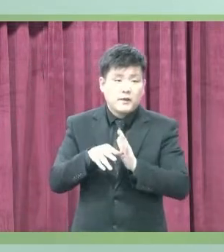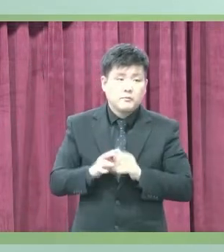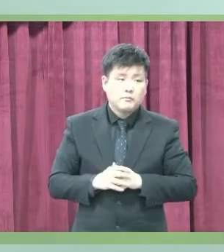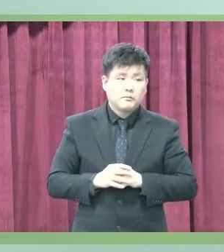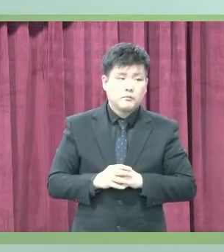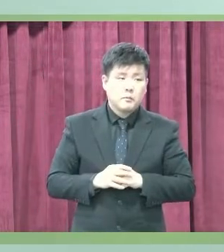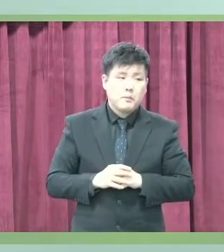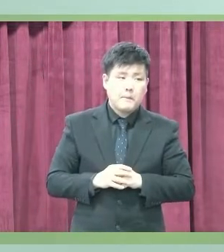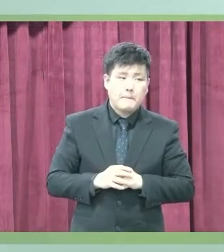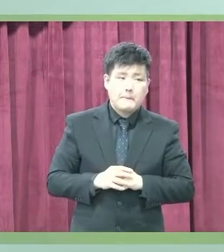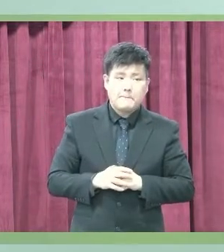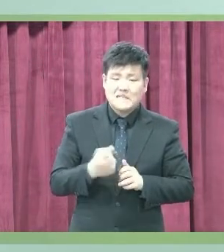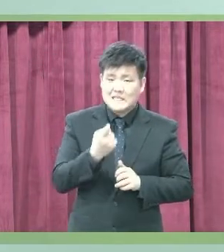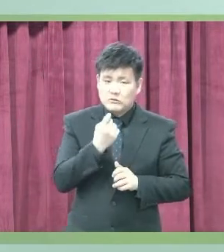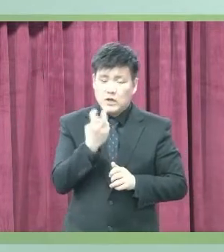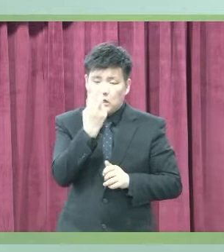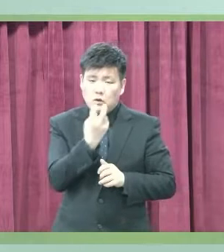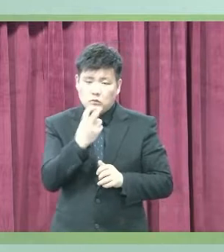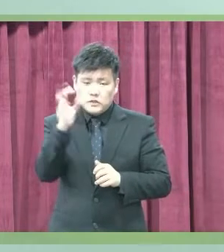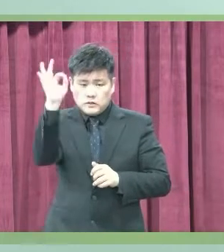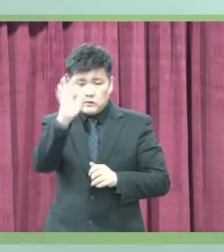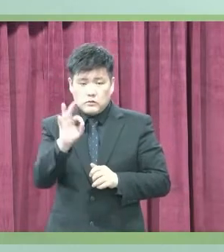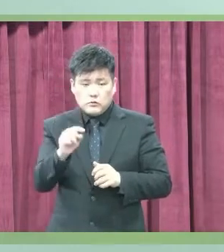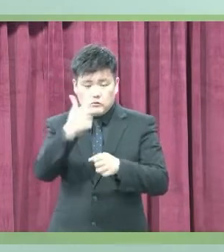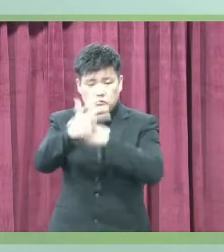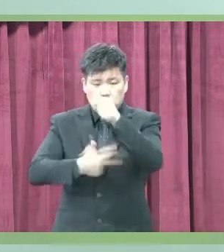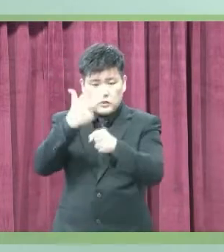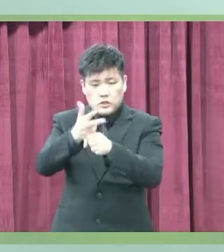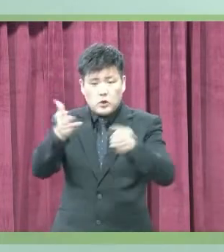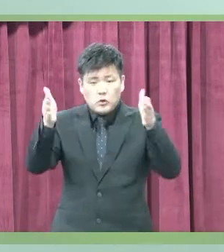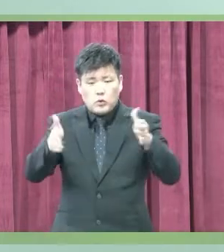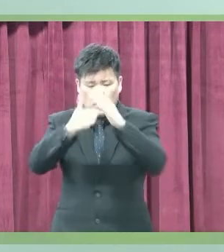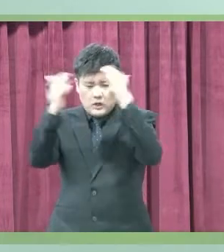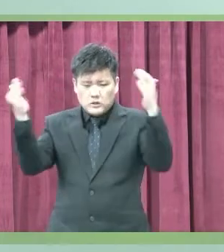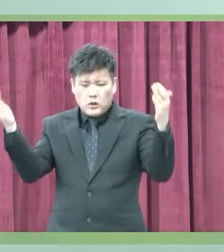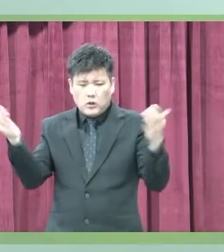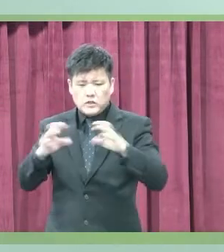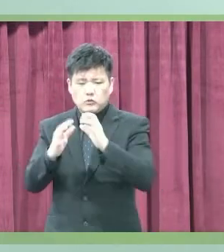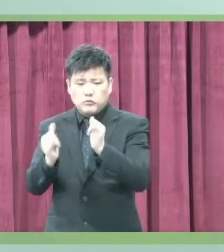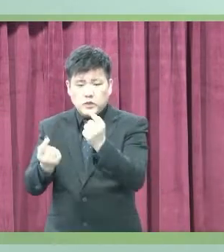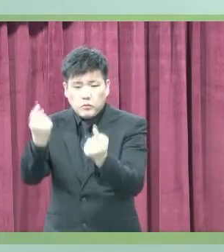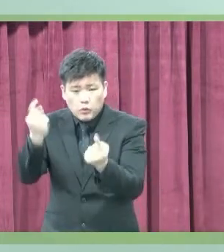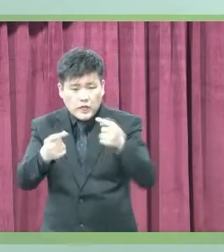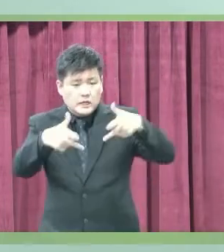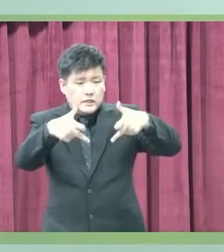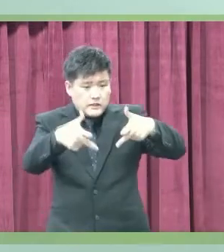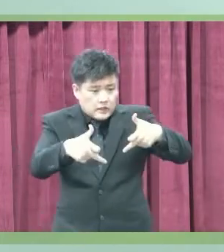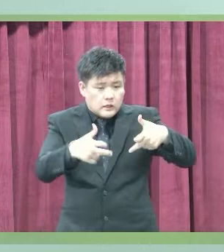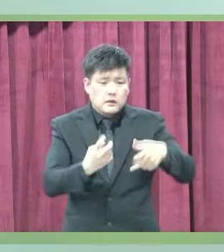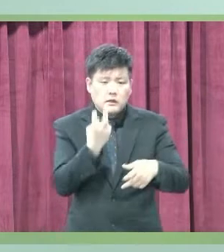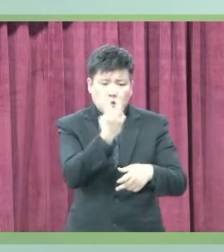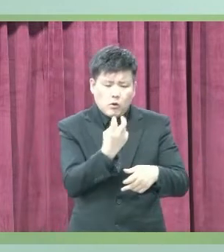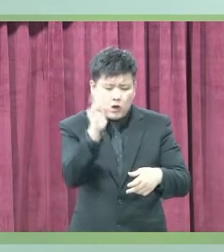구강 검진 수검률도 7년간 그 전체 인구보다는 장애인이 낮은 수검률을